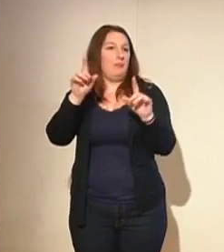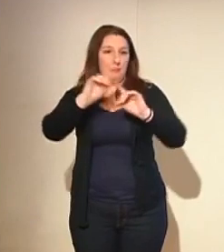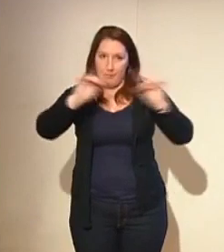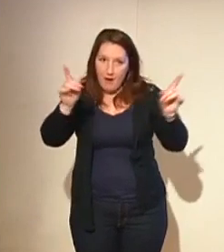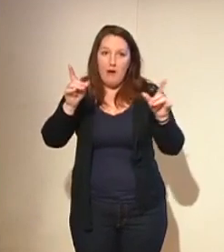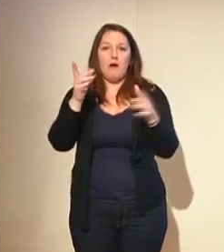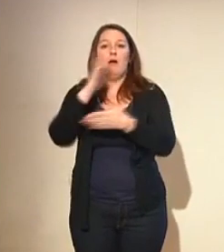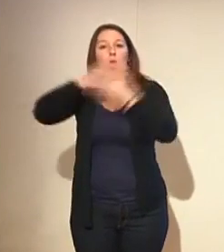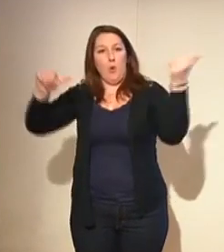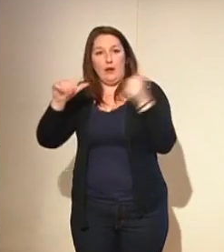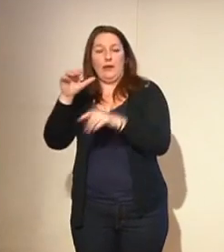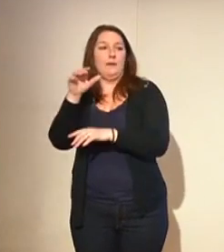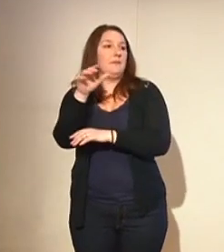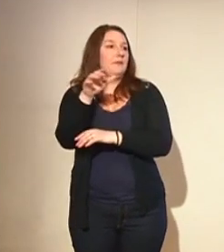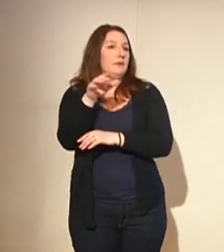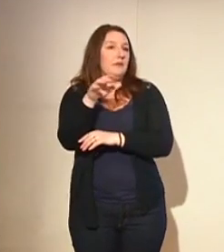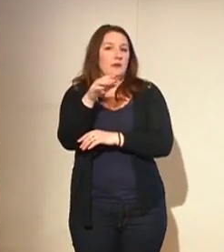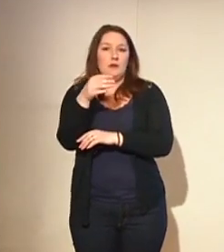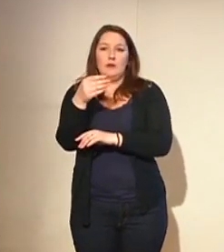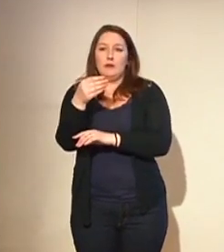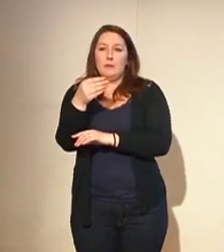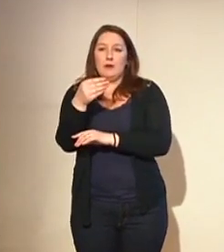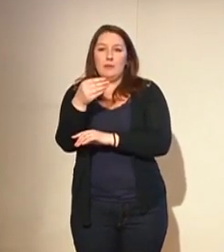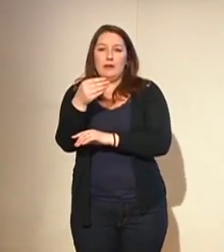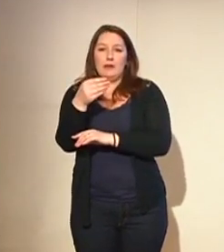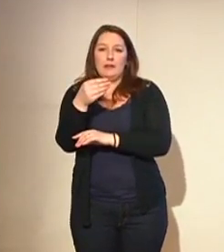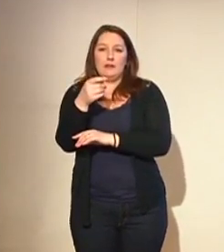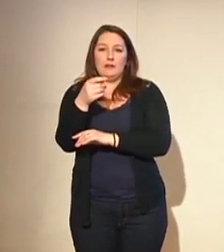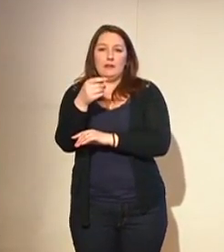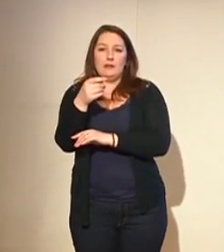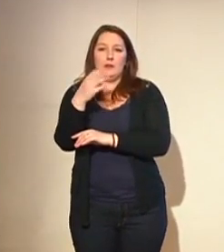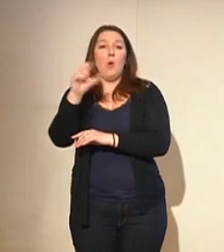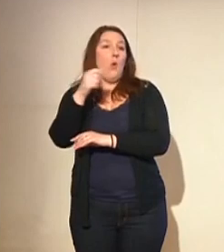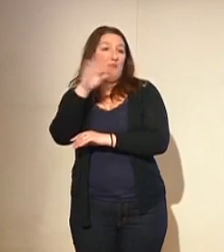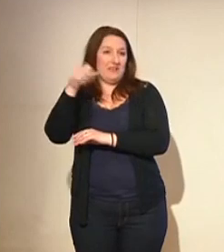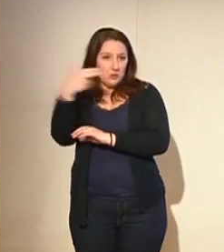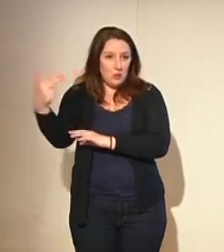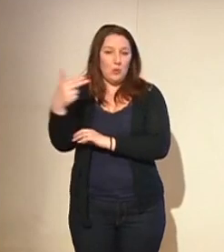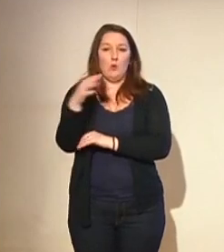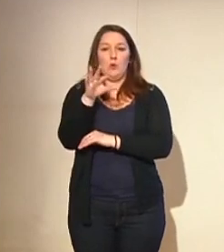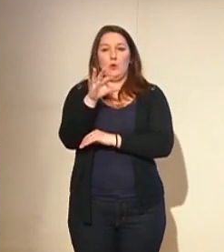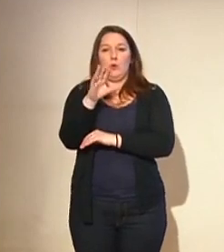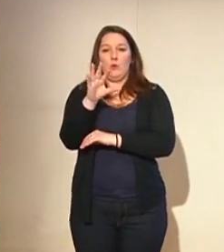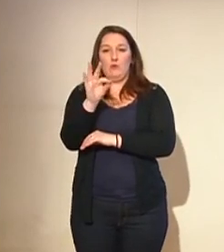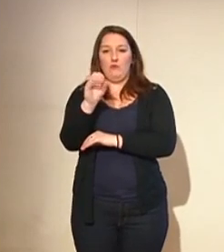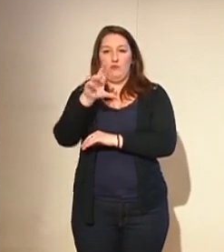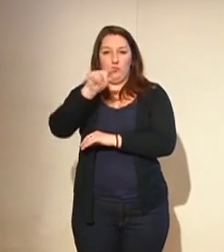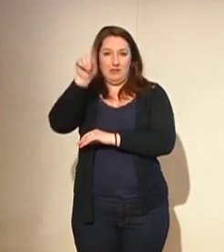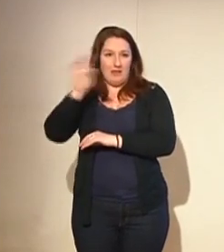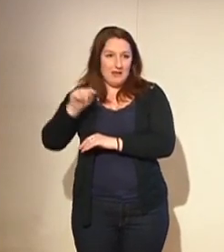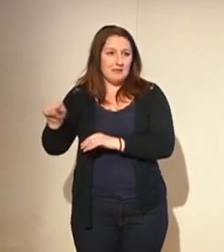Bernard mariemadeleine bouillon Alan confesson Claude Coutaz